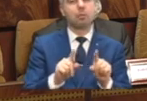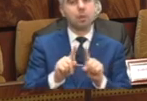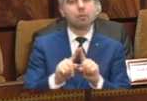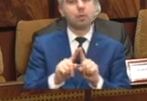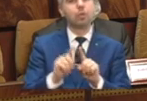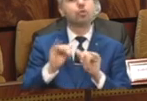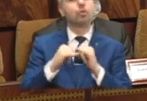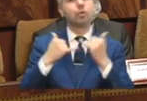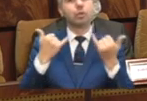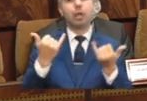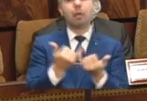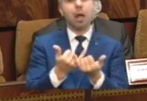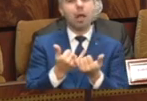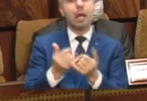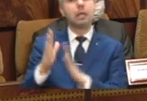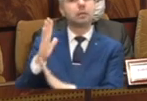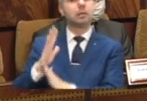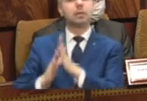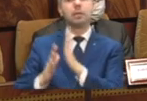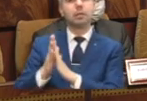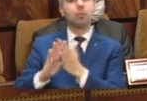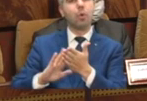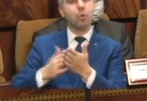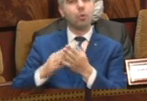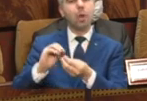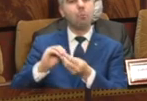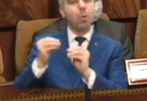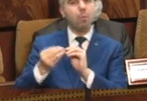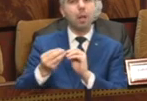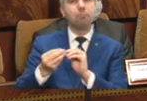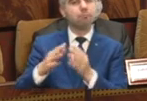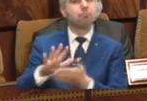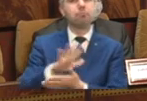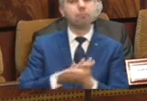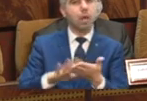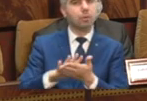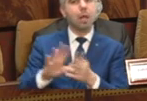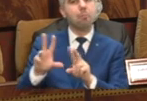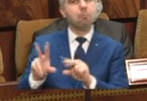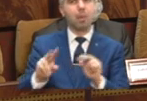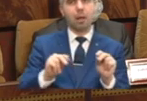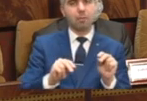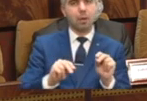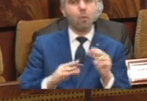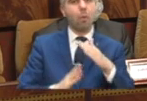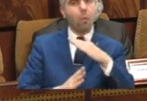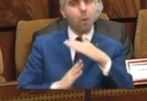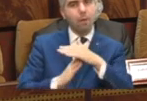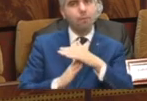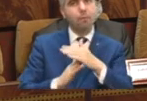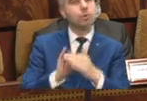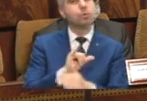جلسات وجلسات كانت فيها إشكاليات من هذا النوع ولم تتأثر لا بالتوقف